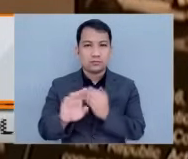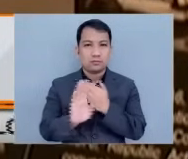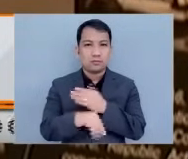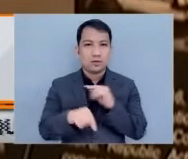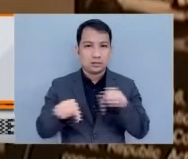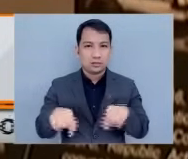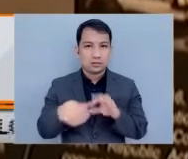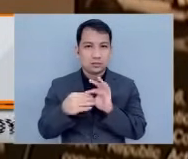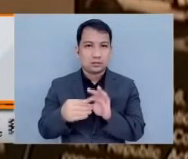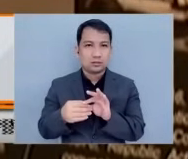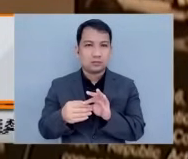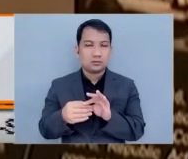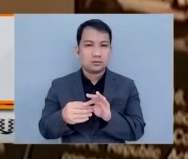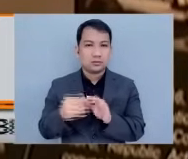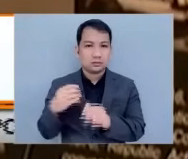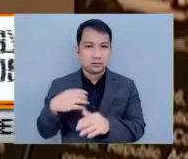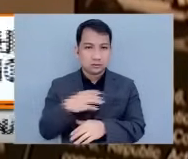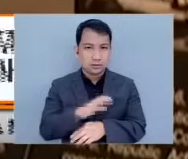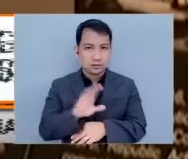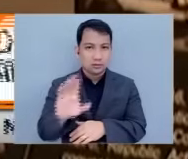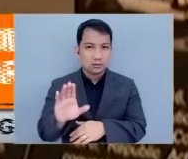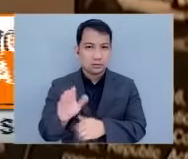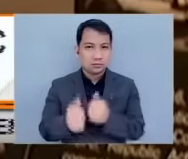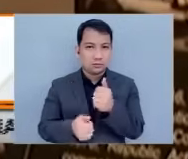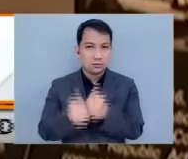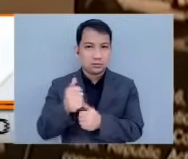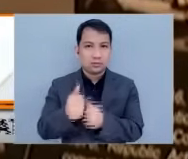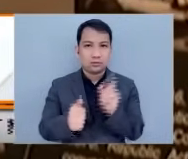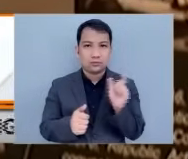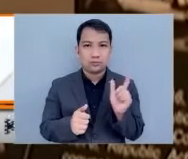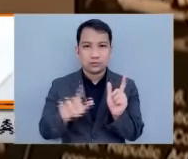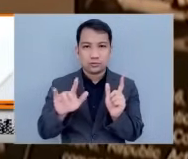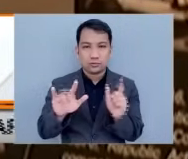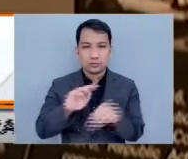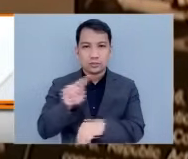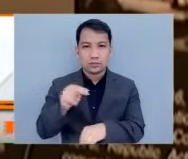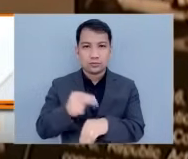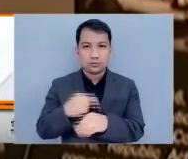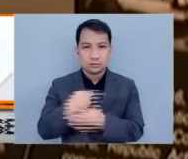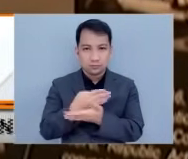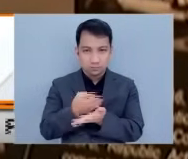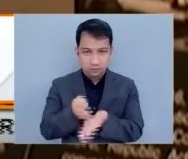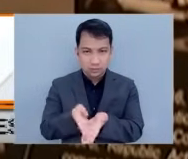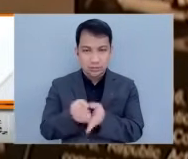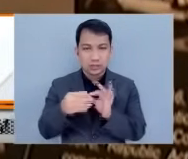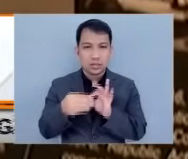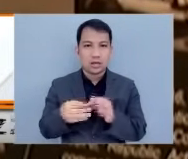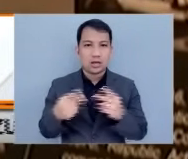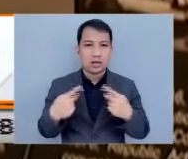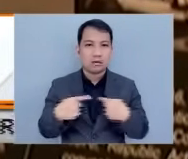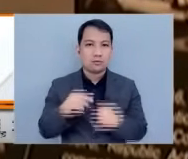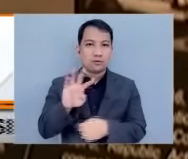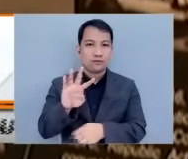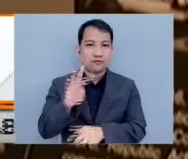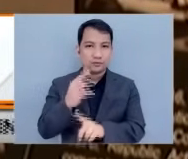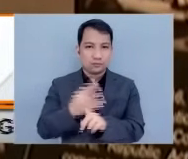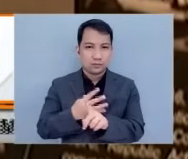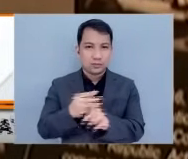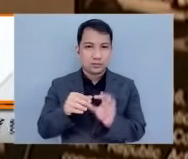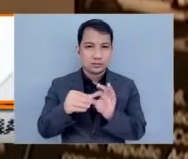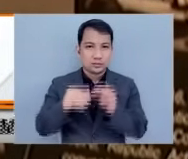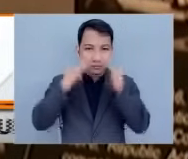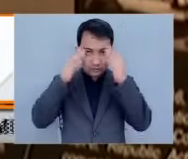atensyon ng mga mambabatas sa pagtalakay sa 2025 national budget. Kaya meron na lang daw silang 4 na buwan para tutukan ang